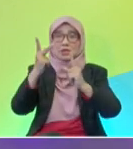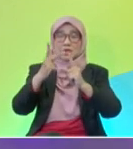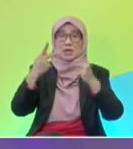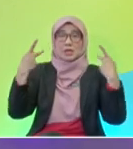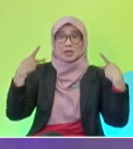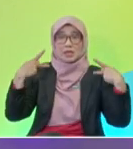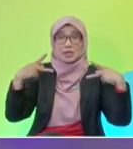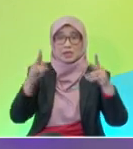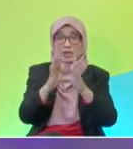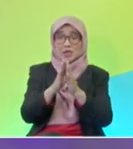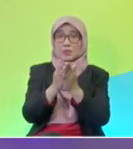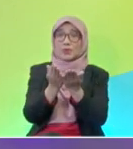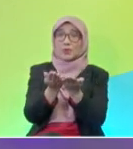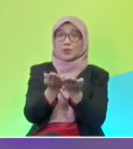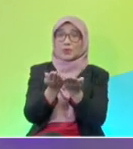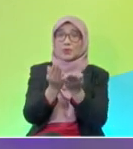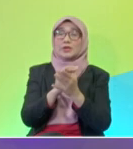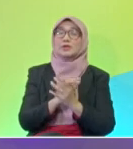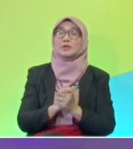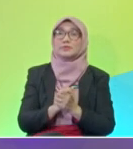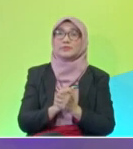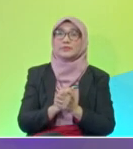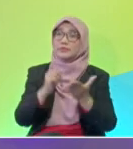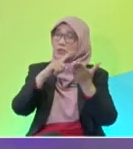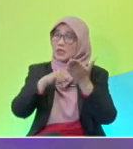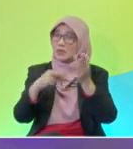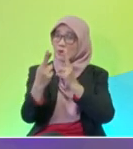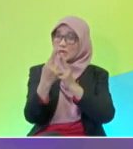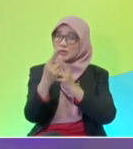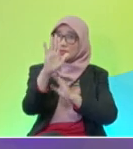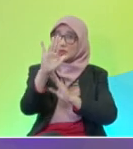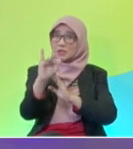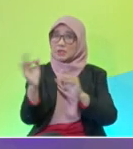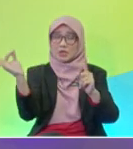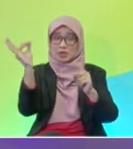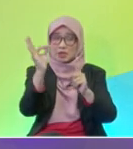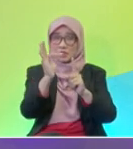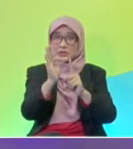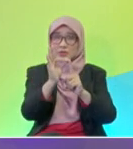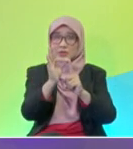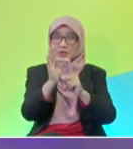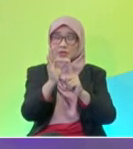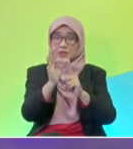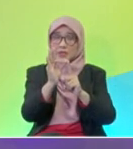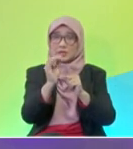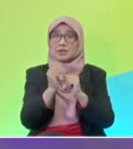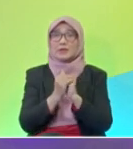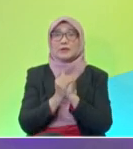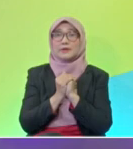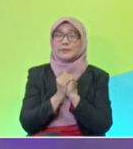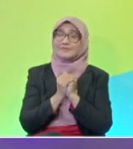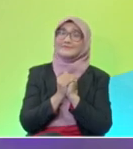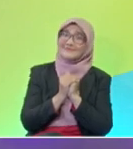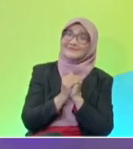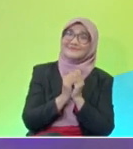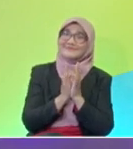ayat suruhannya jadi Apakah respons yang sesuai yang patut murid ujarkan ataupun daripada watak kakak